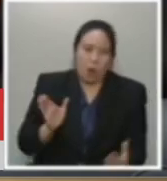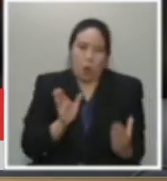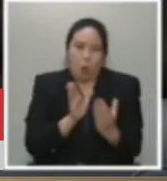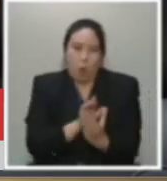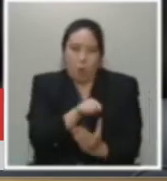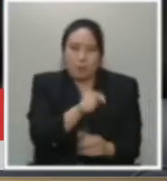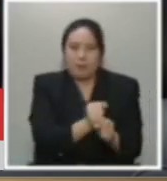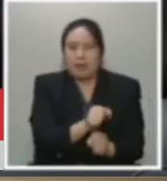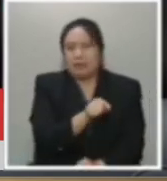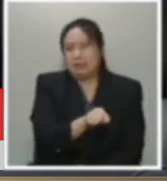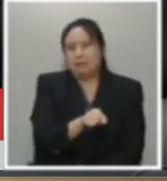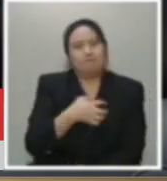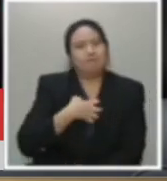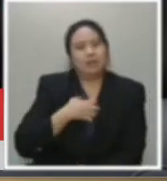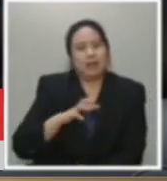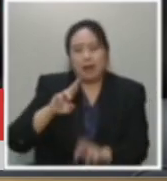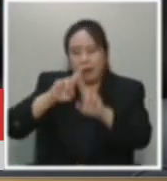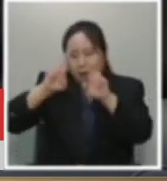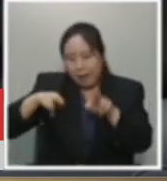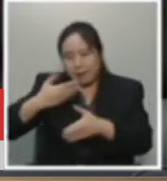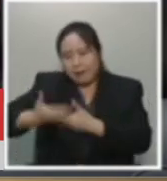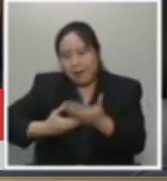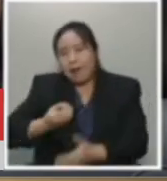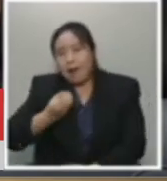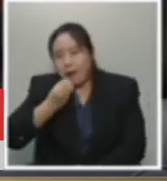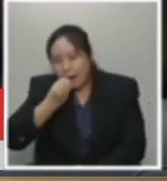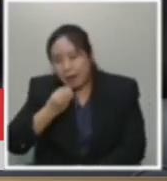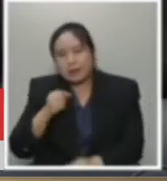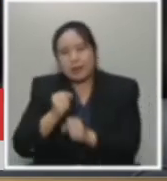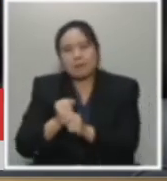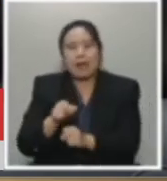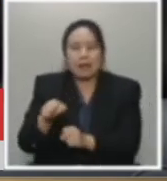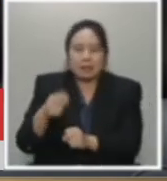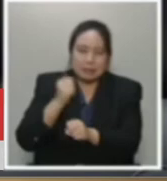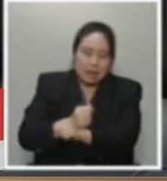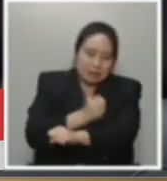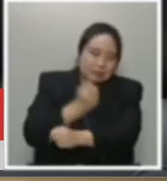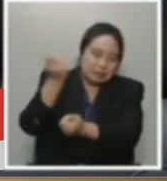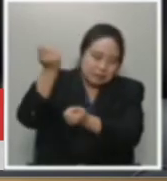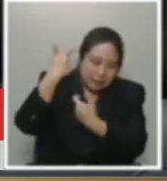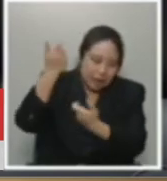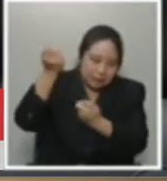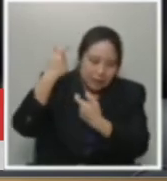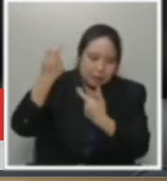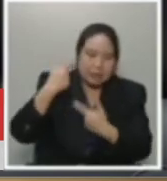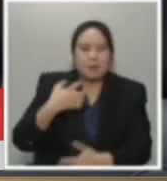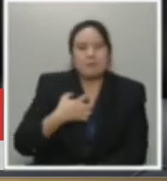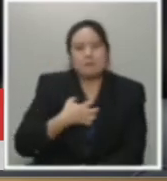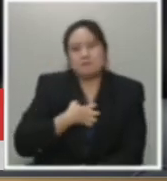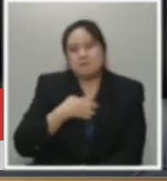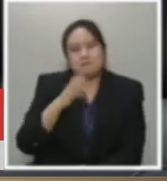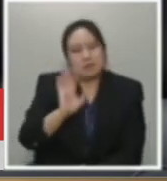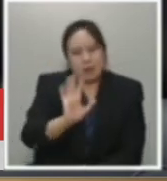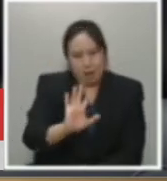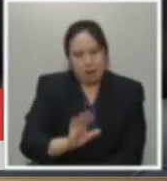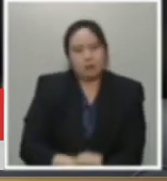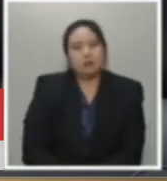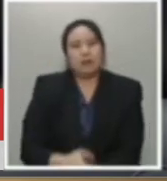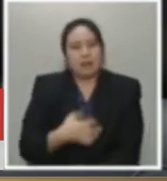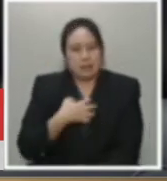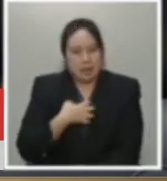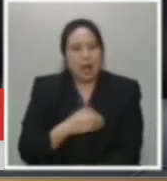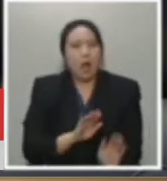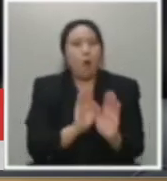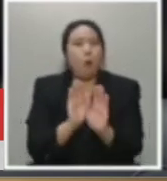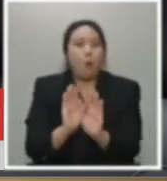อยู่ร้านอาหารไม่อยากให้ไปรับจ้างไม่อยากให้ยังอยากถนอมเขา